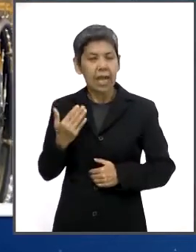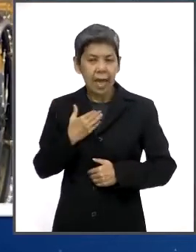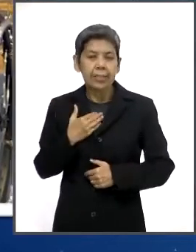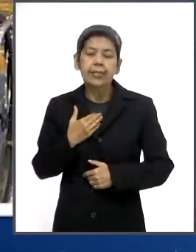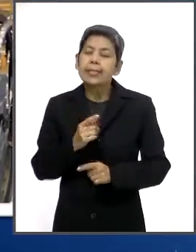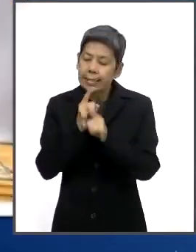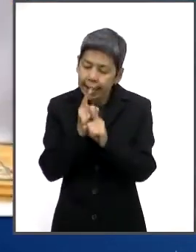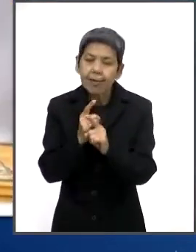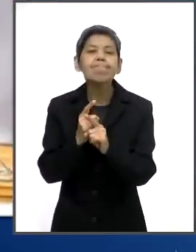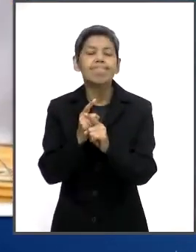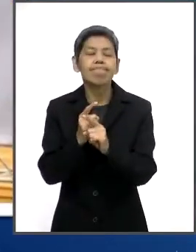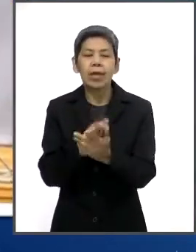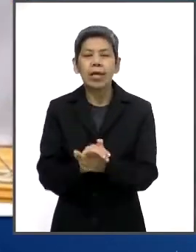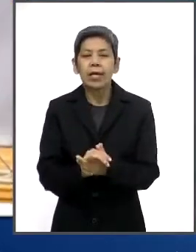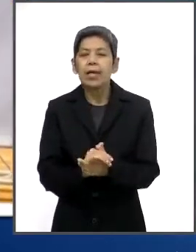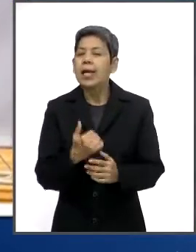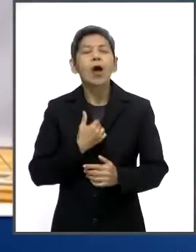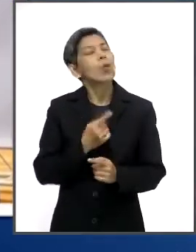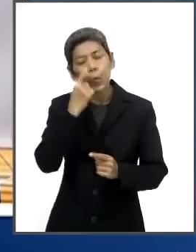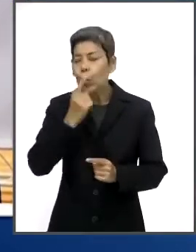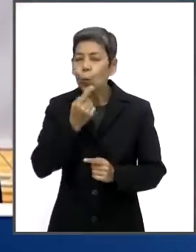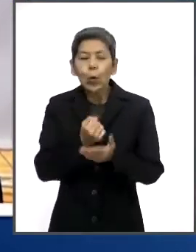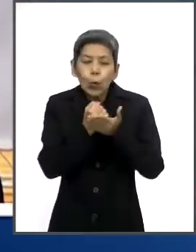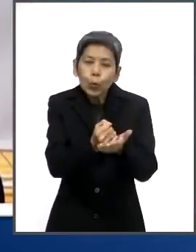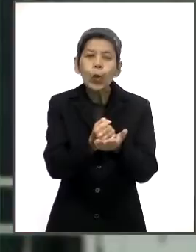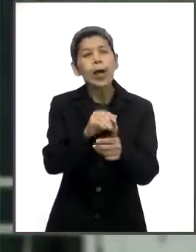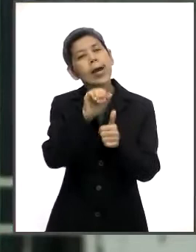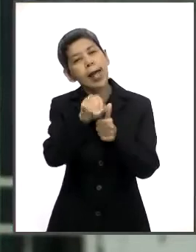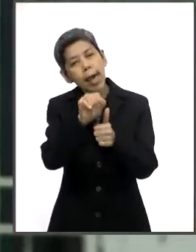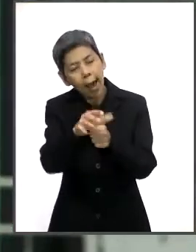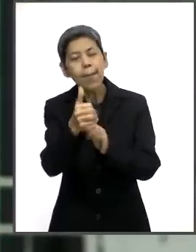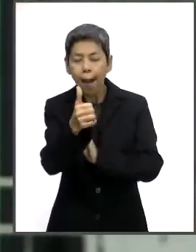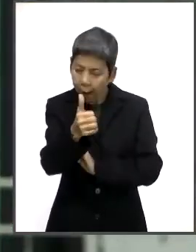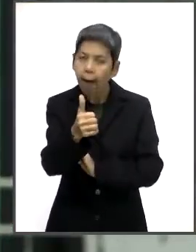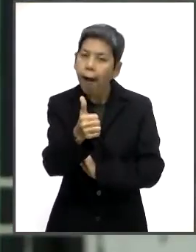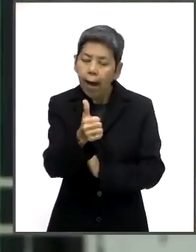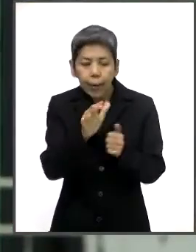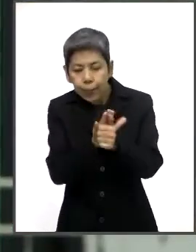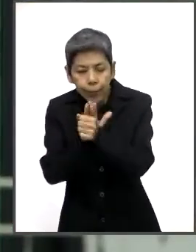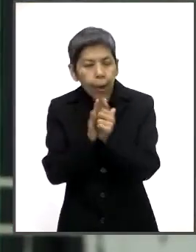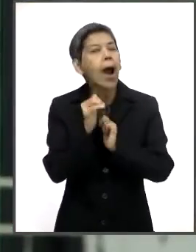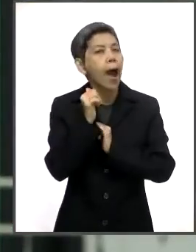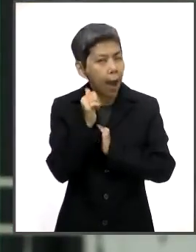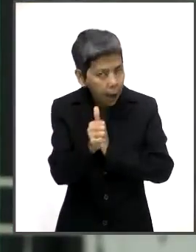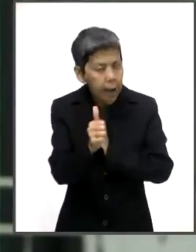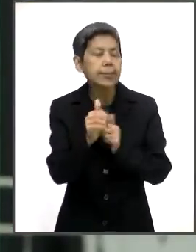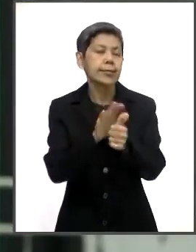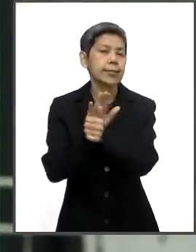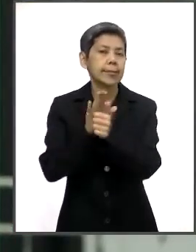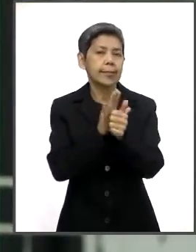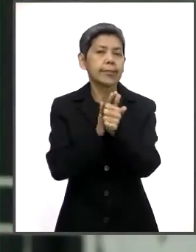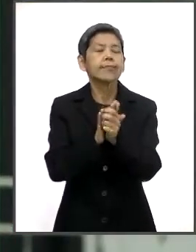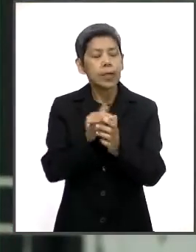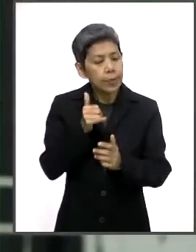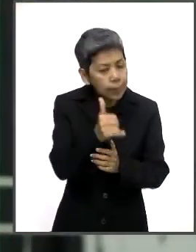มันก็เลยต้องเป็นไปตามอย่างเงี้ยค่ะแต่ไม่ทิ้งค่ะก็มาอาจจะเป็นที่ปรึกษาหรือก็มาดูแล